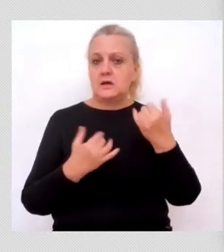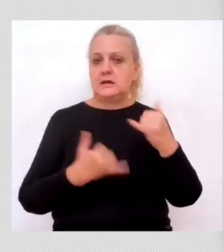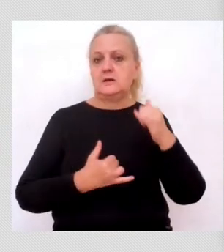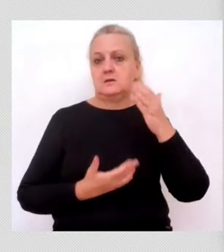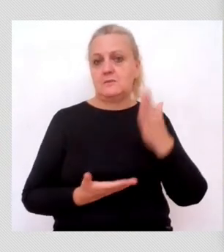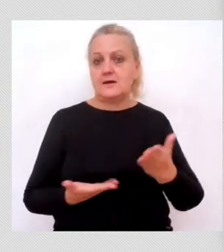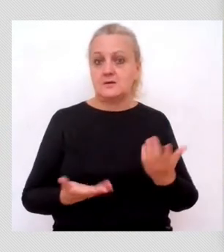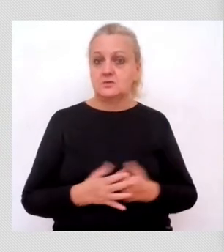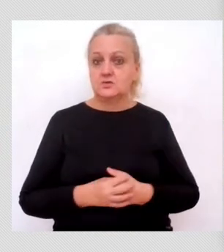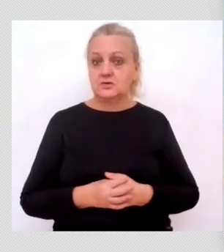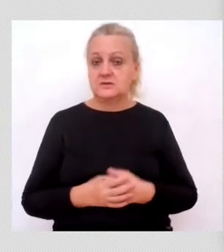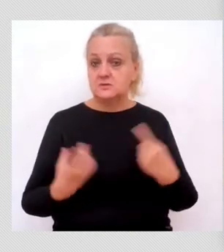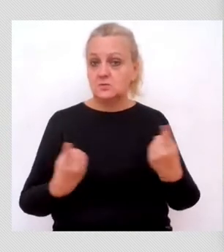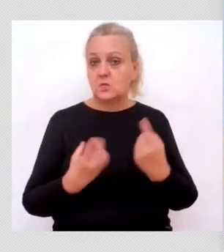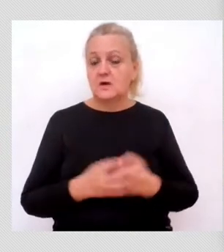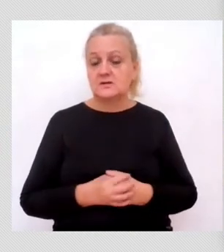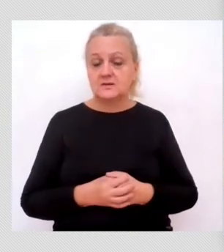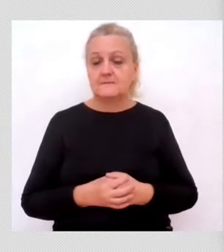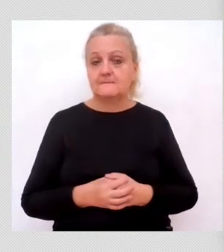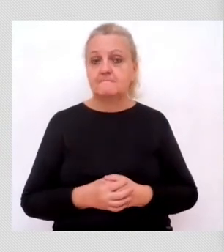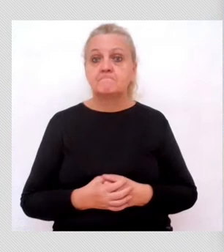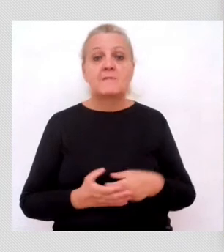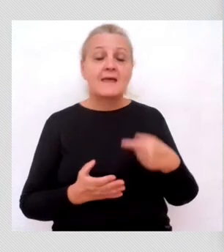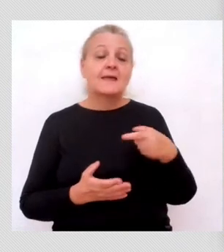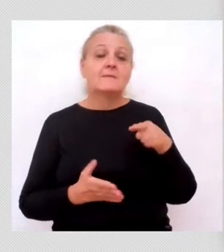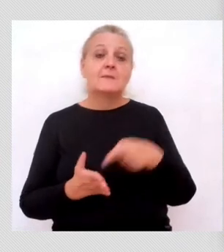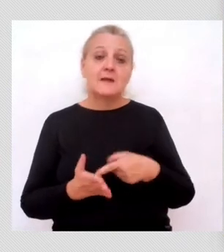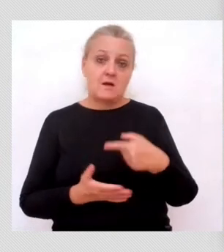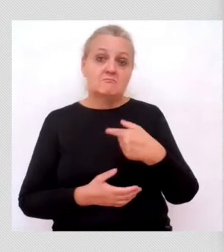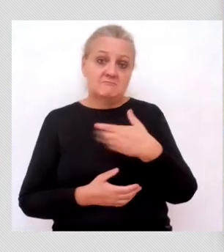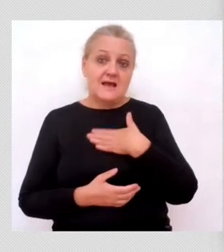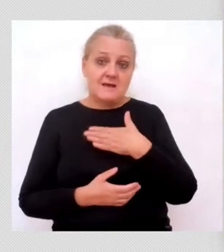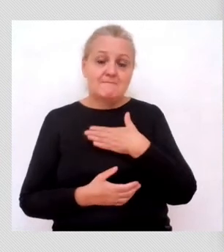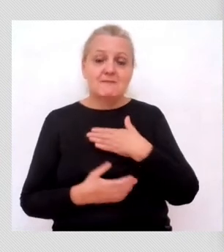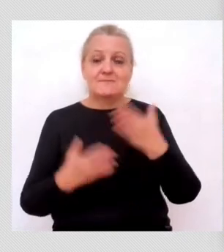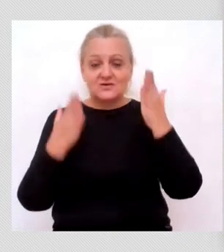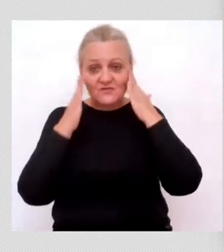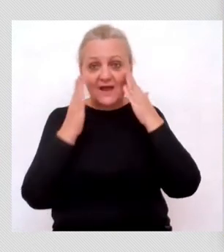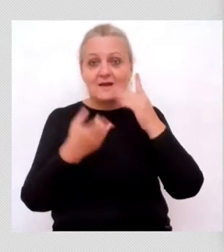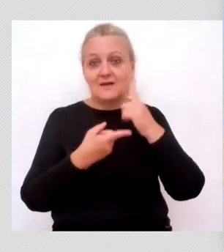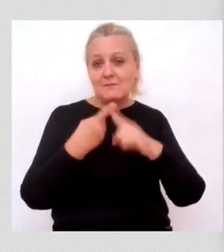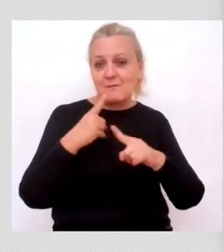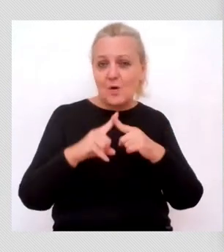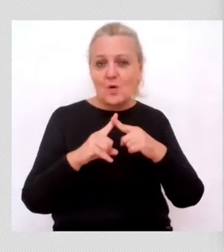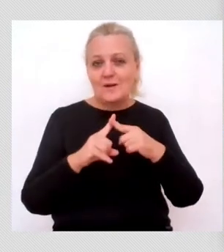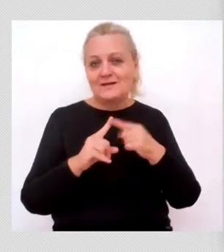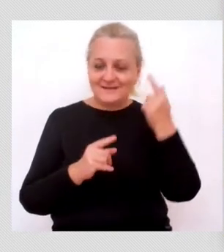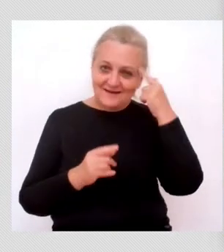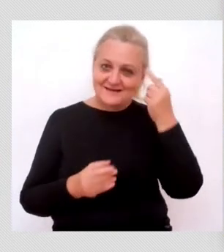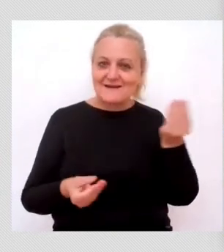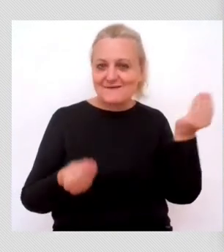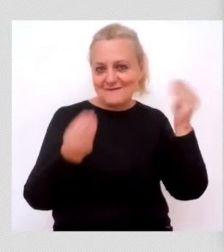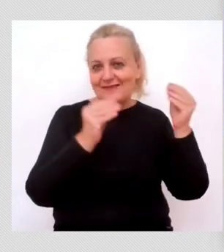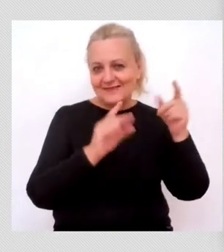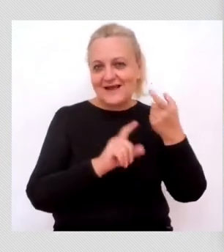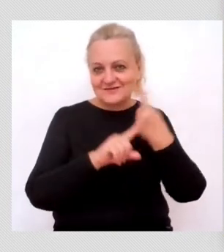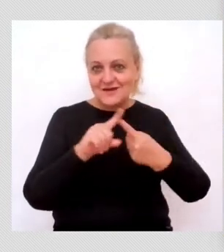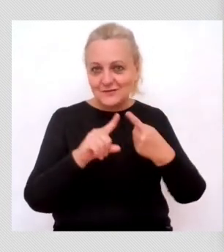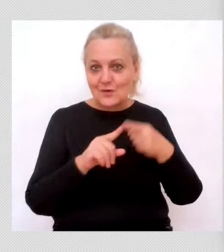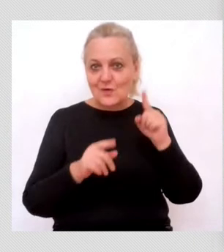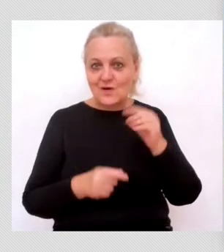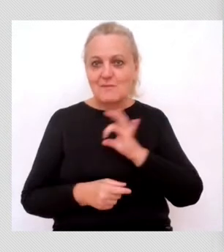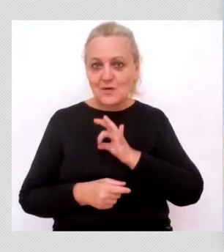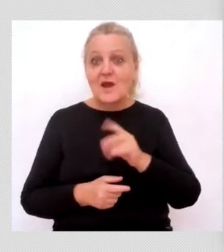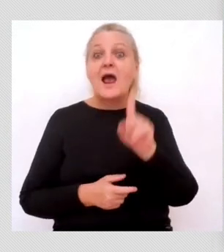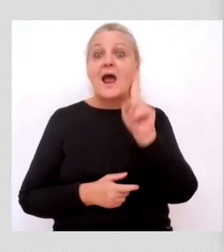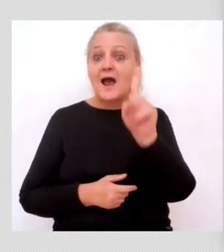Oczywiście to jest, ja też mam świadomość tego, że to jest jakieś political fiction i social fiction, ale jeśli nie